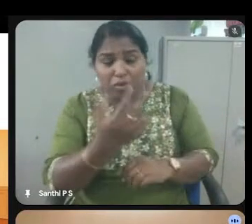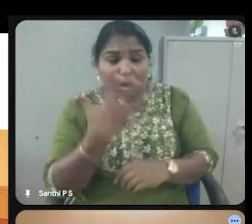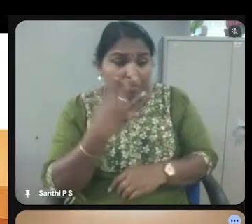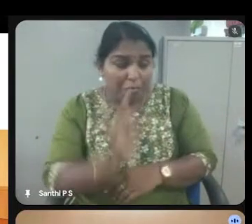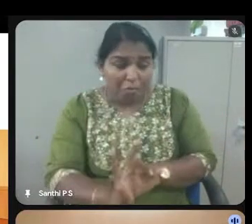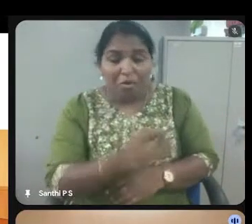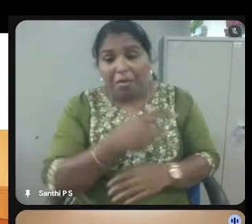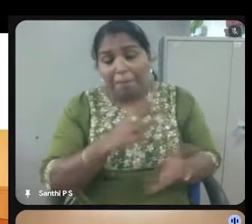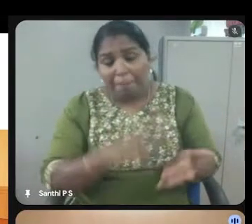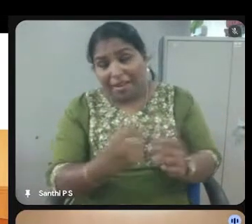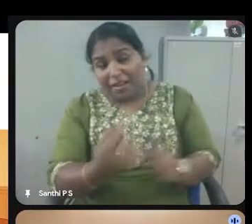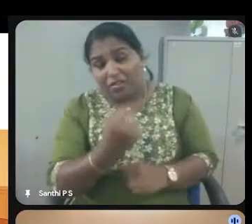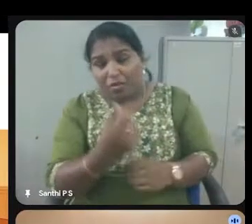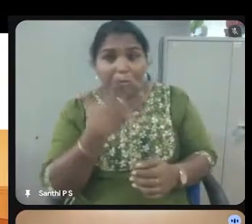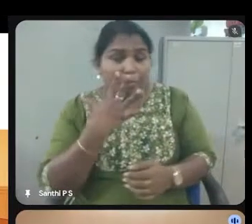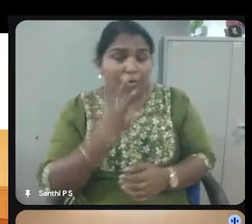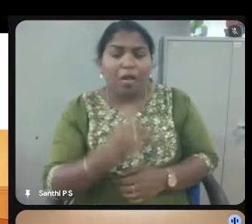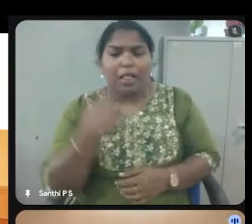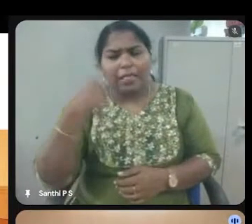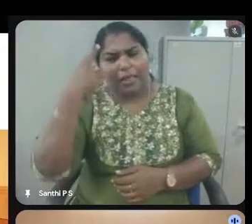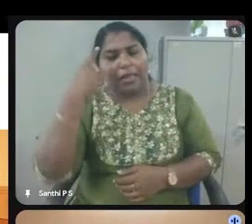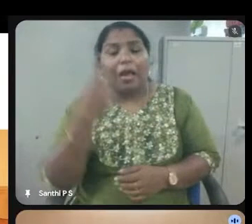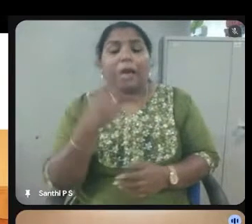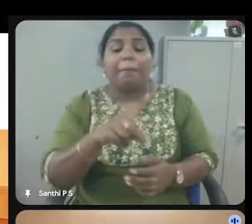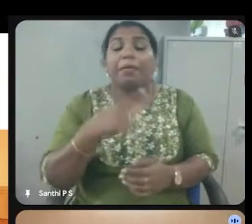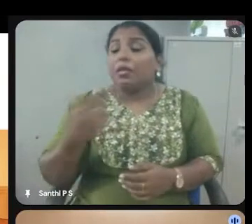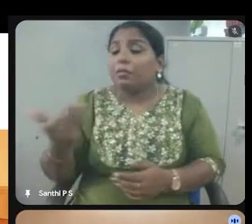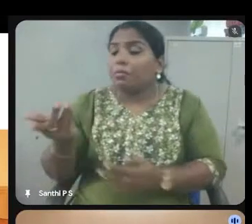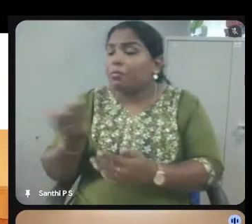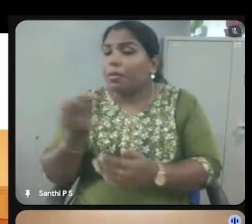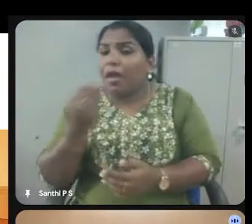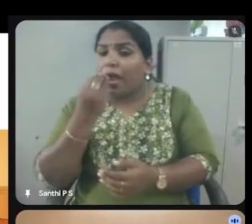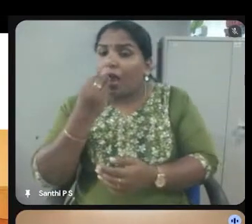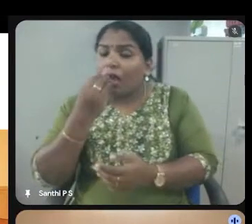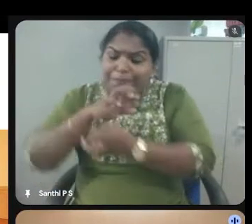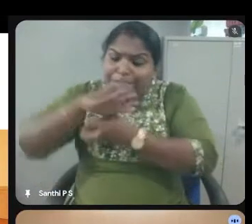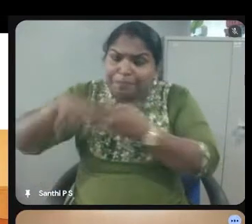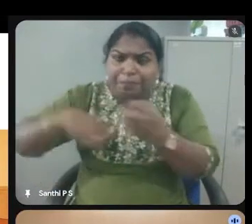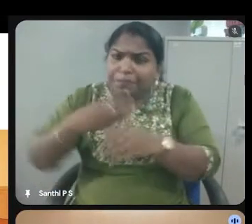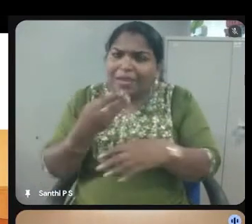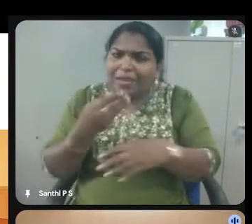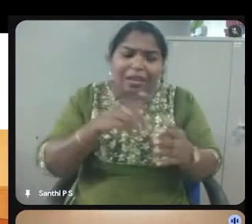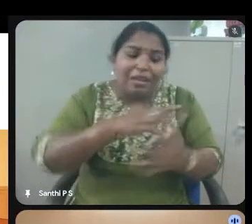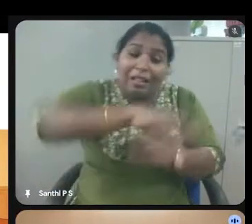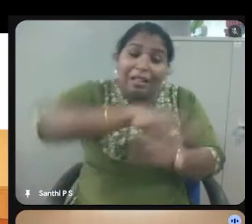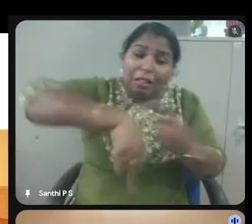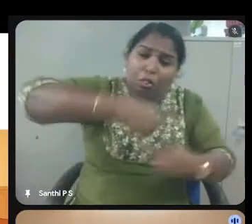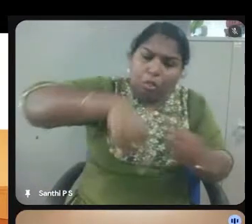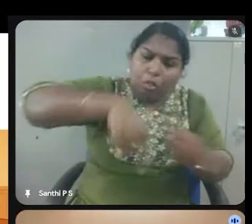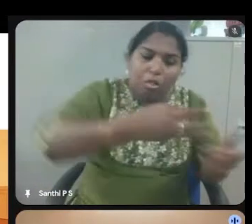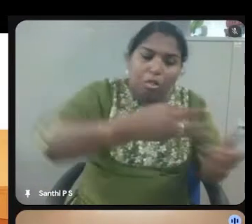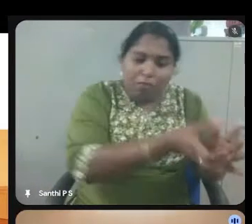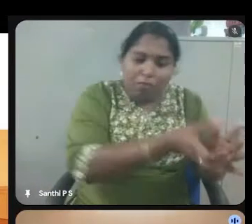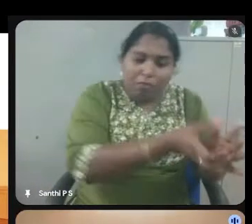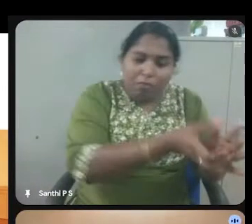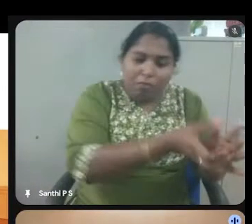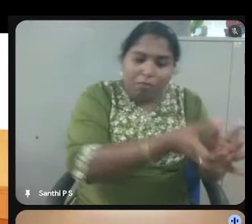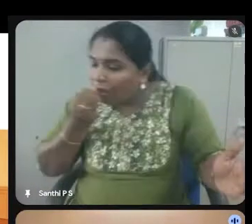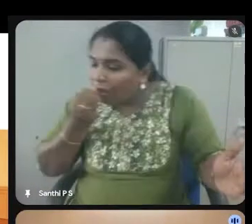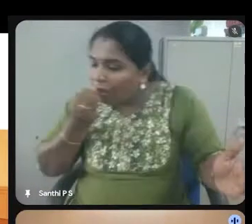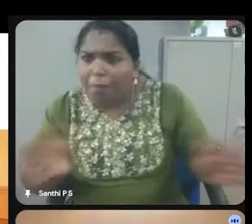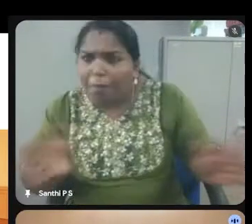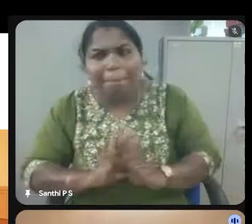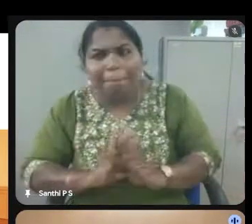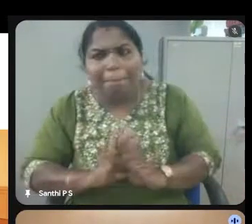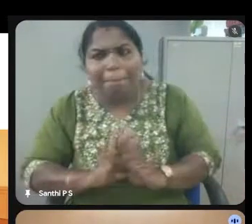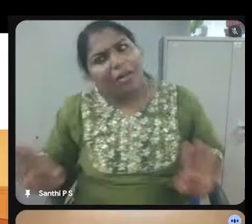അപ്പൊ ഇങ്ങനെ ചെയ്യുമ്പോഴായിരിക്കും കുട്ടിക്കവിടെ ചവയ്ക്കേണ്ട ആവശ്യം വരുന്നത്. അപ്പൊ പിന്നീട് കുട്ടികൾക്ക് ചൂയിങ് ഒക്കെ, അതായത് കുട്ടിക്ക് എങ്ങനെ ചവയ്ക്കണം, എങ്ങനെ ഇറക്കണം എന്നൊക്കെ